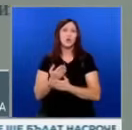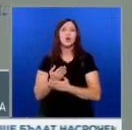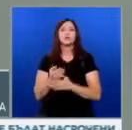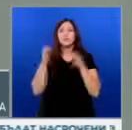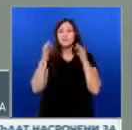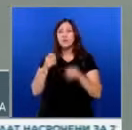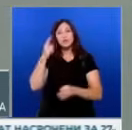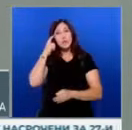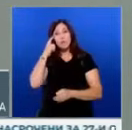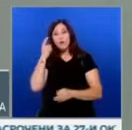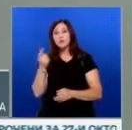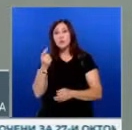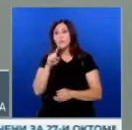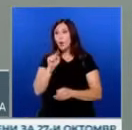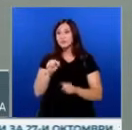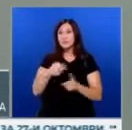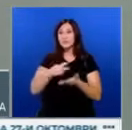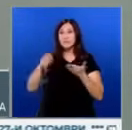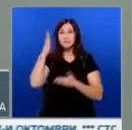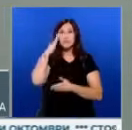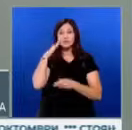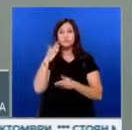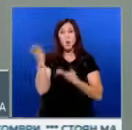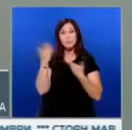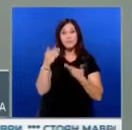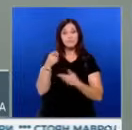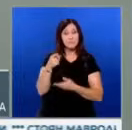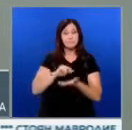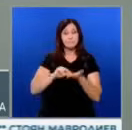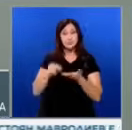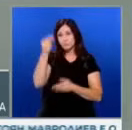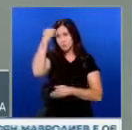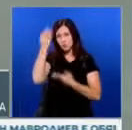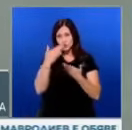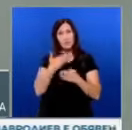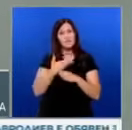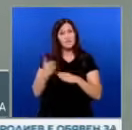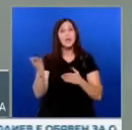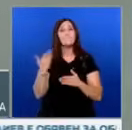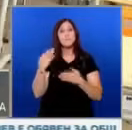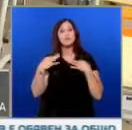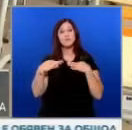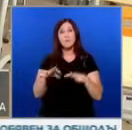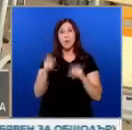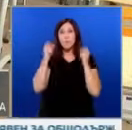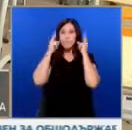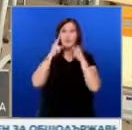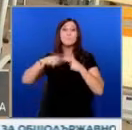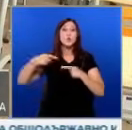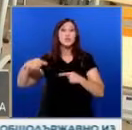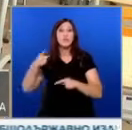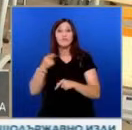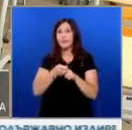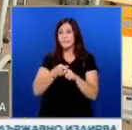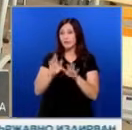по казуса днес излезе и Министерството на образованието. В него се казва, че българският учител винаги е бил свободен, буден и прогресивен и това